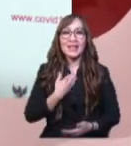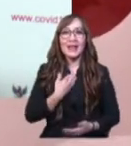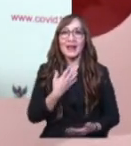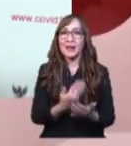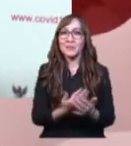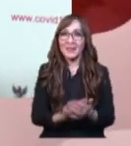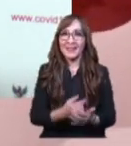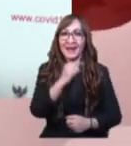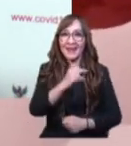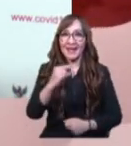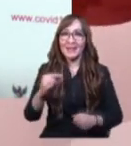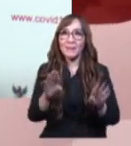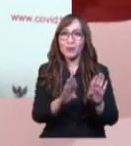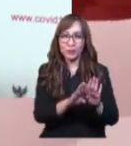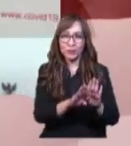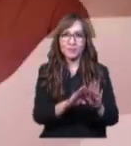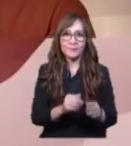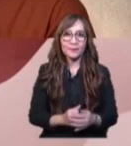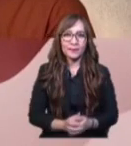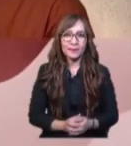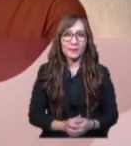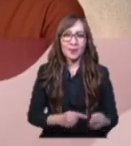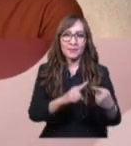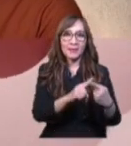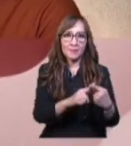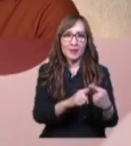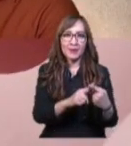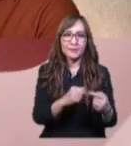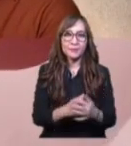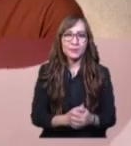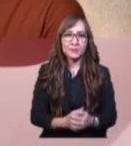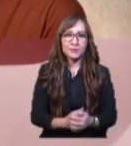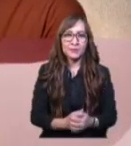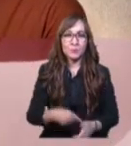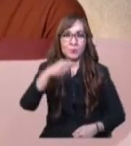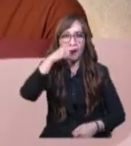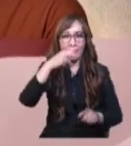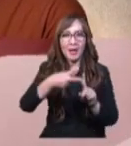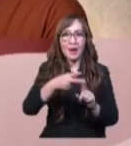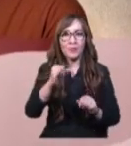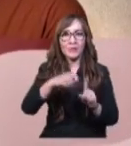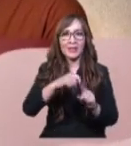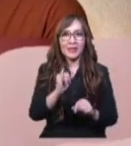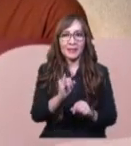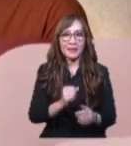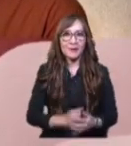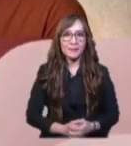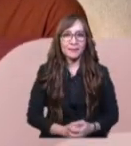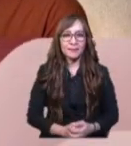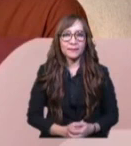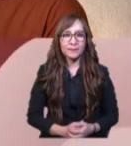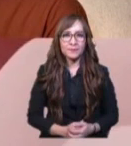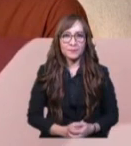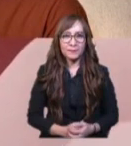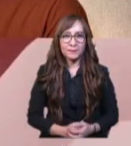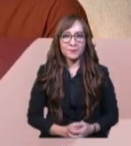terlebih dahulu dari para narasumber. Yang pertama, saya persilahkan kepada Kang Vicky Satari. Silakan Kang.